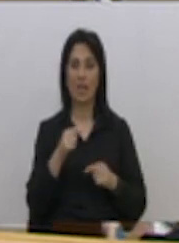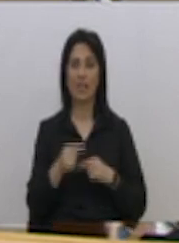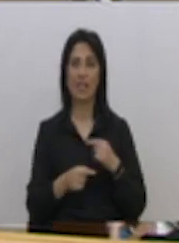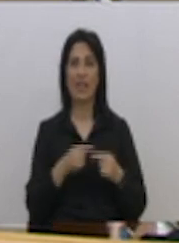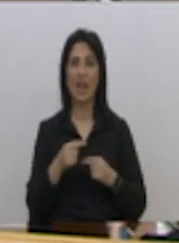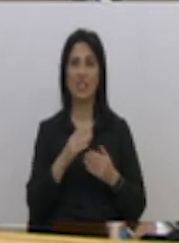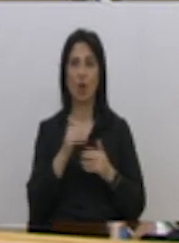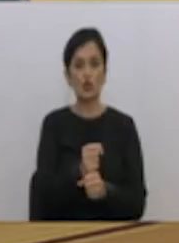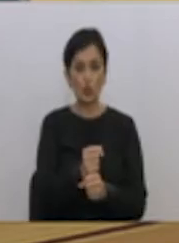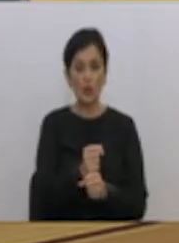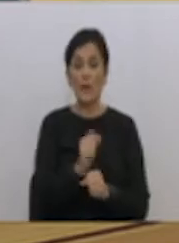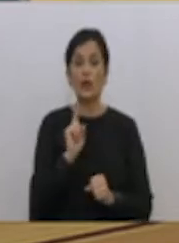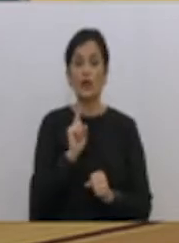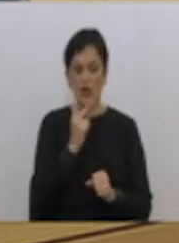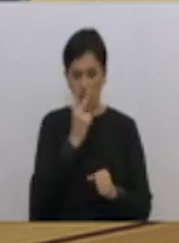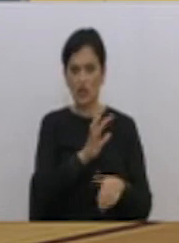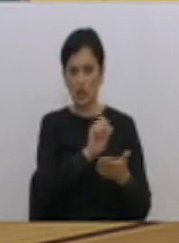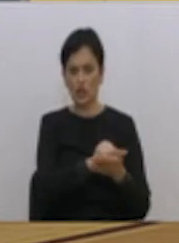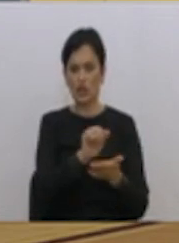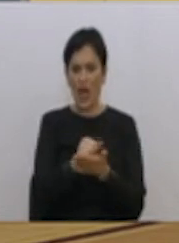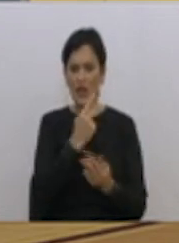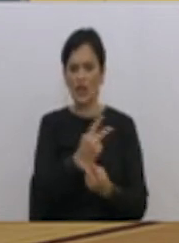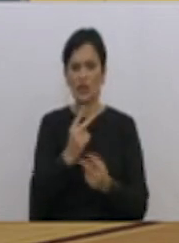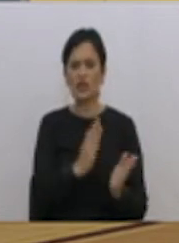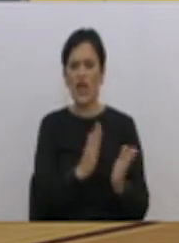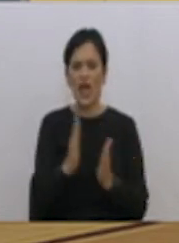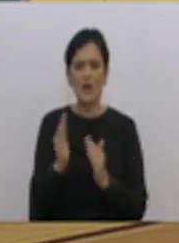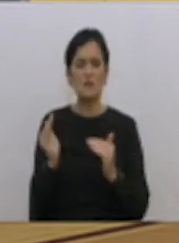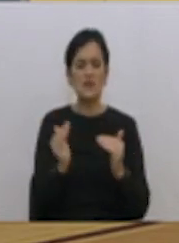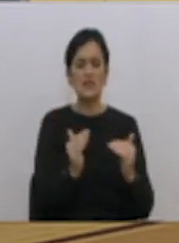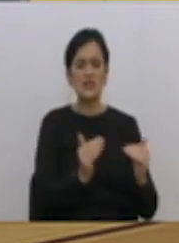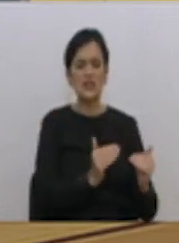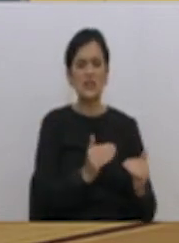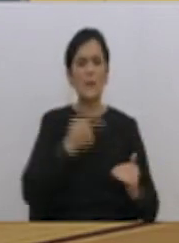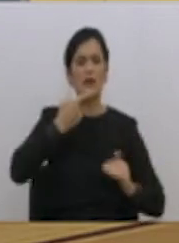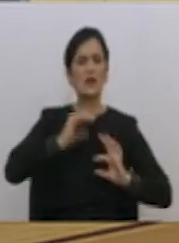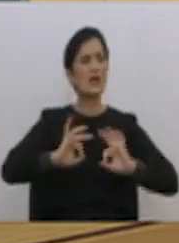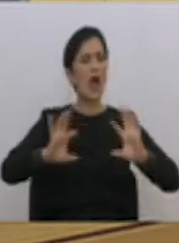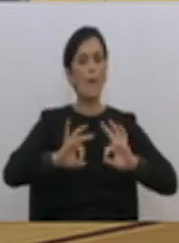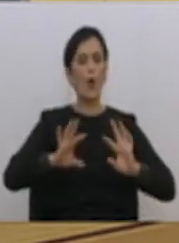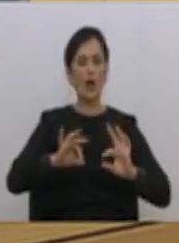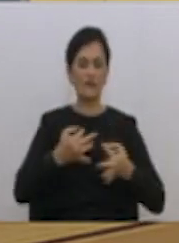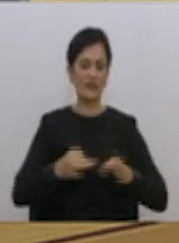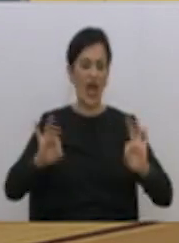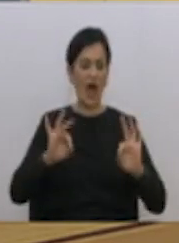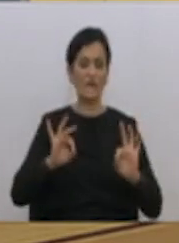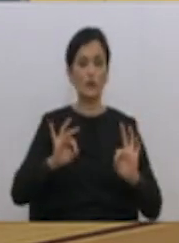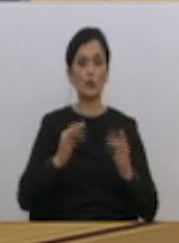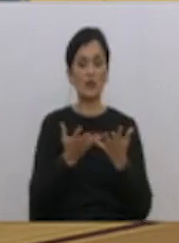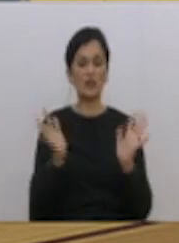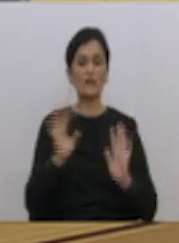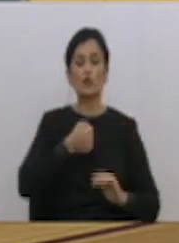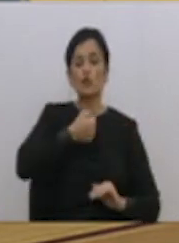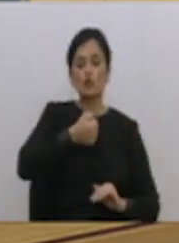აგდებული დამოკიდებულება. შეინიშნება ტენდენცია, რომ უფრო მეტად ცირდება გამოხატვის თავისუფლების სივრცე. ჟურნალისტებს,